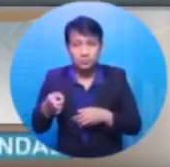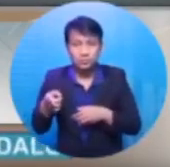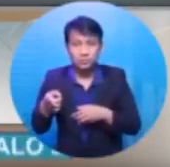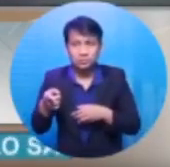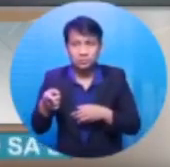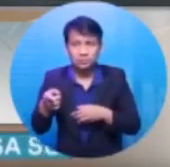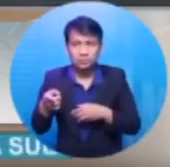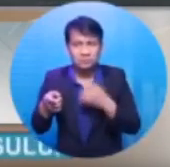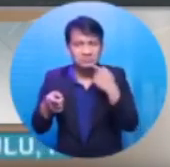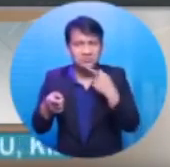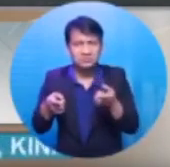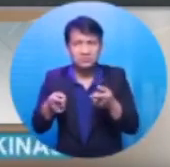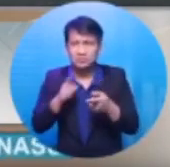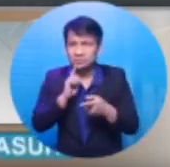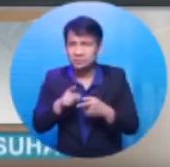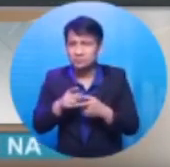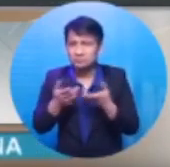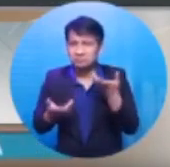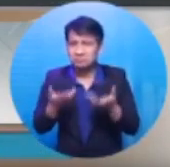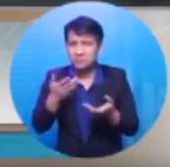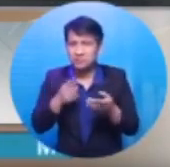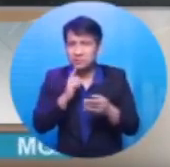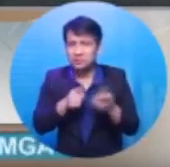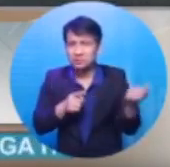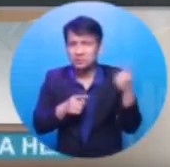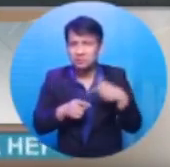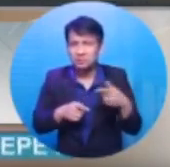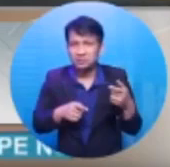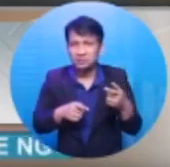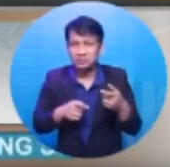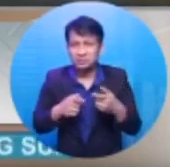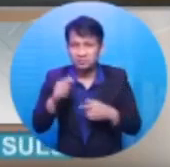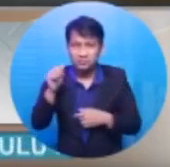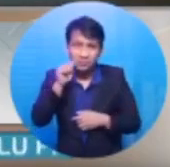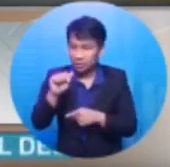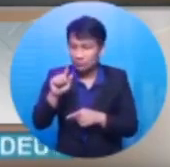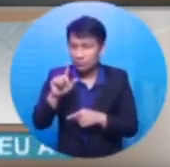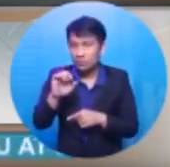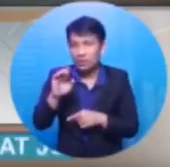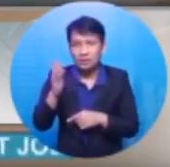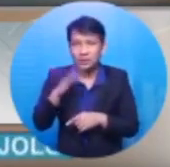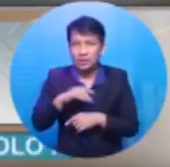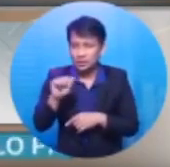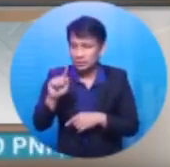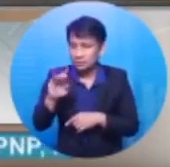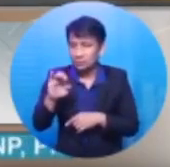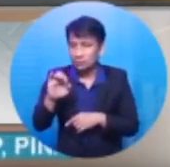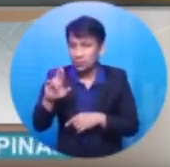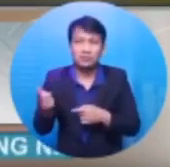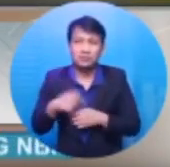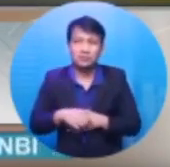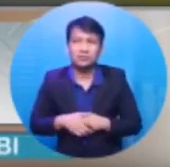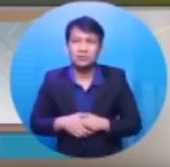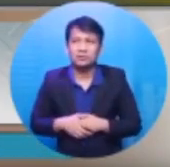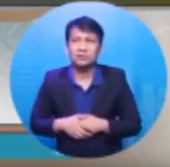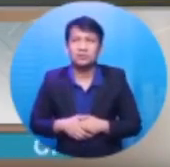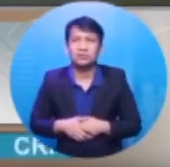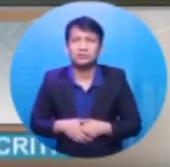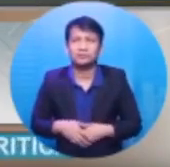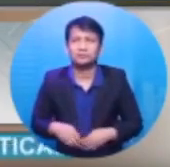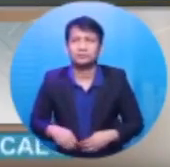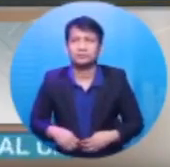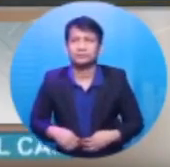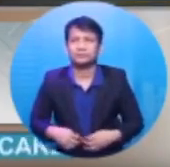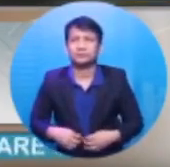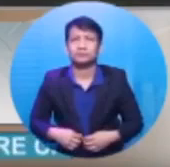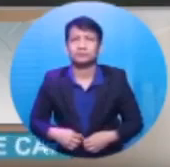nagrabyado. Sa tingin ko, sir, kung nagsasabi ka ng totoo, eh dapat makasuhan itong Albuera family. Ganun na po siguro mangyayari mamaya. Kung nakikinig po yung Albuera